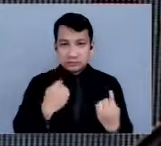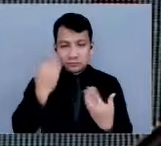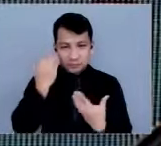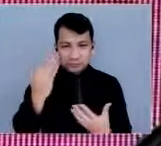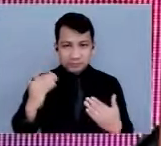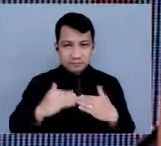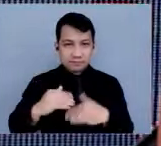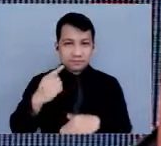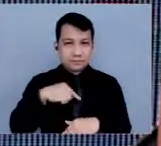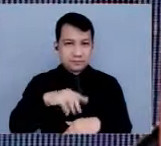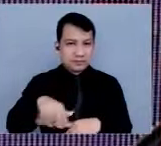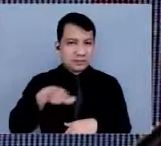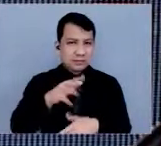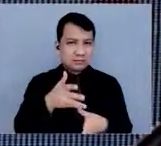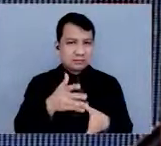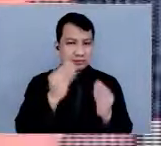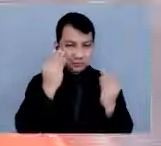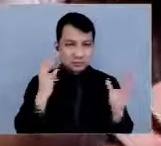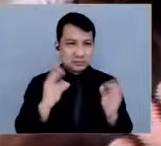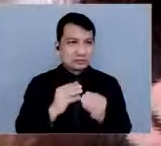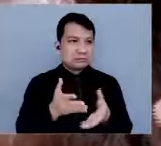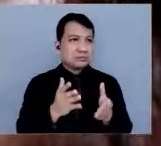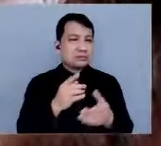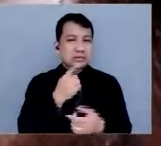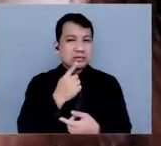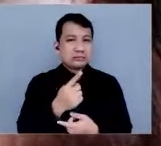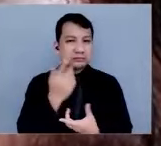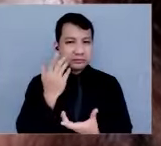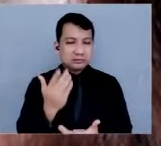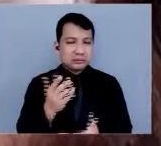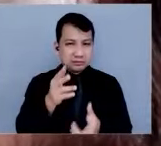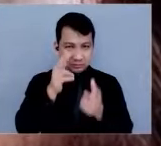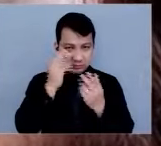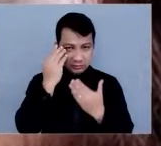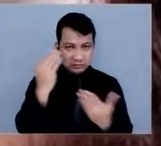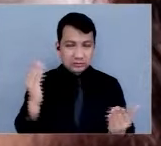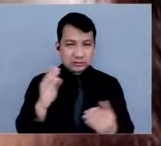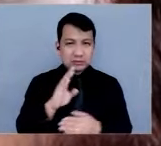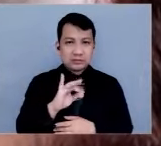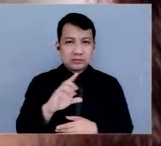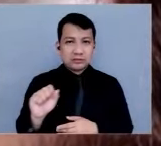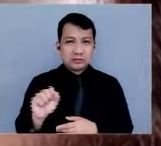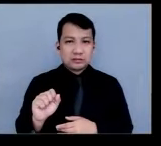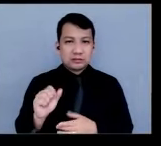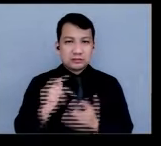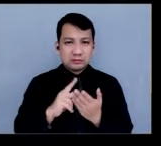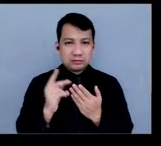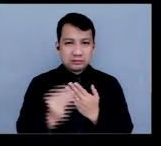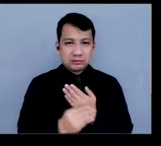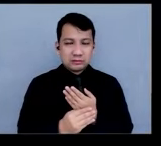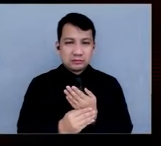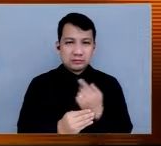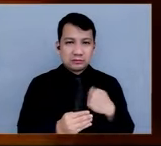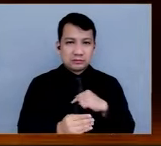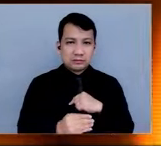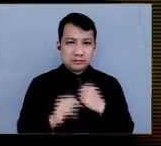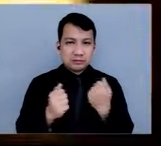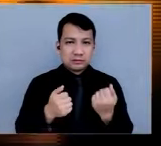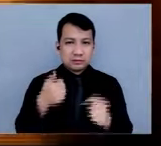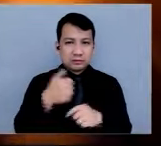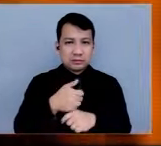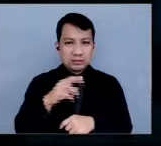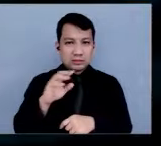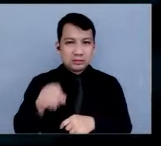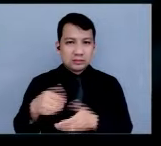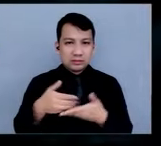them talk, hayaan mo silang magsalita. Focus muna ngayon si Barbie sa kanyang mga proyekto, tulad ng How to Slay a Nepo Baby na showing na